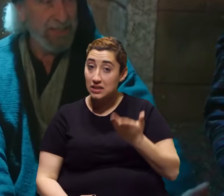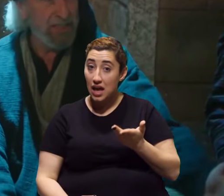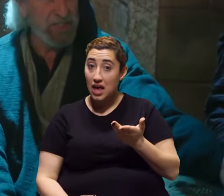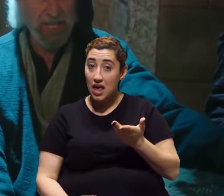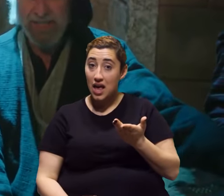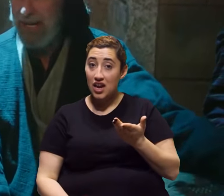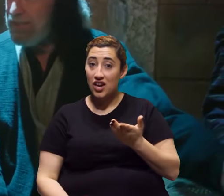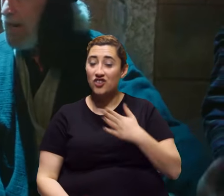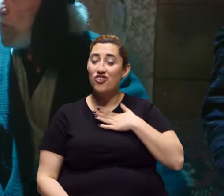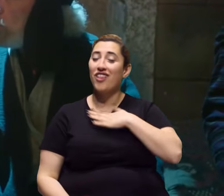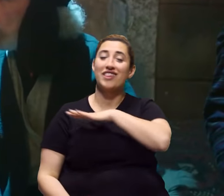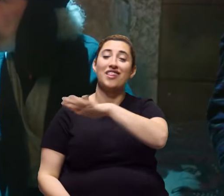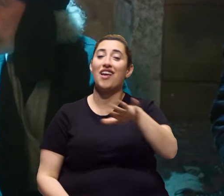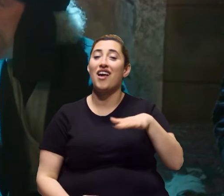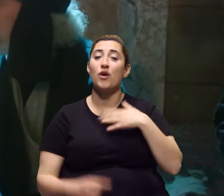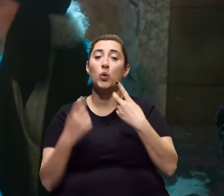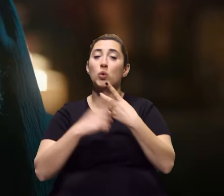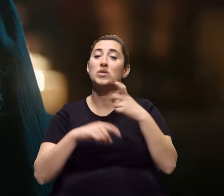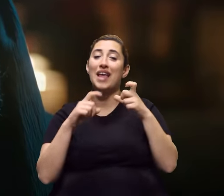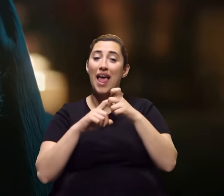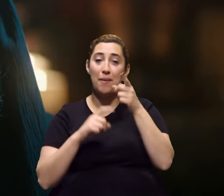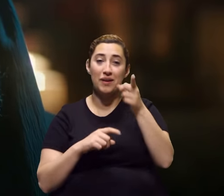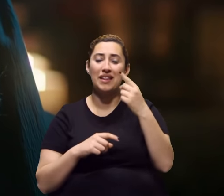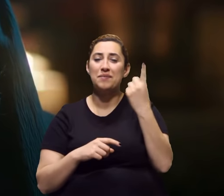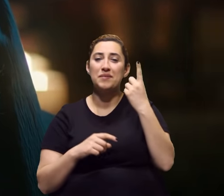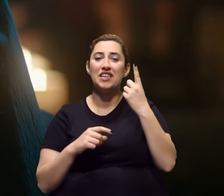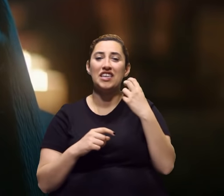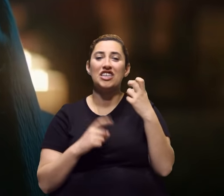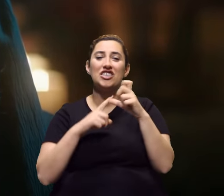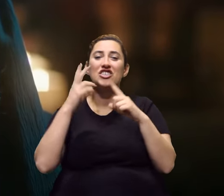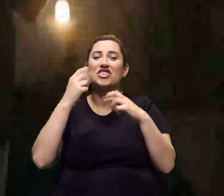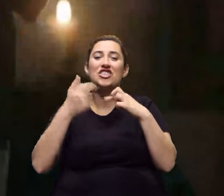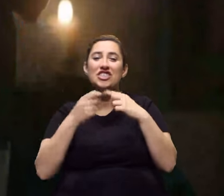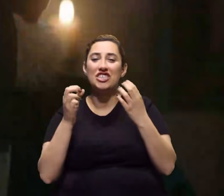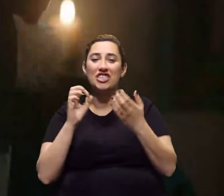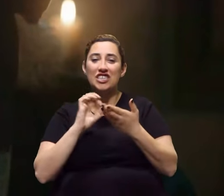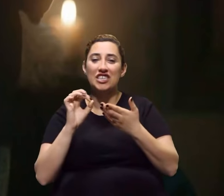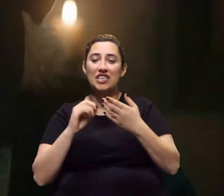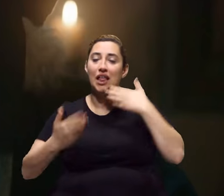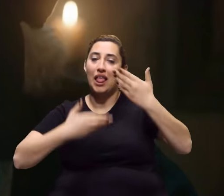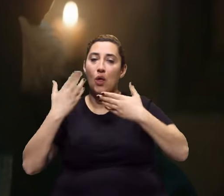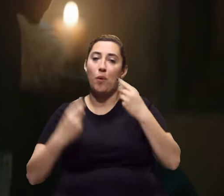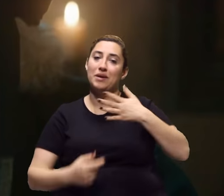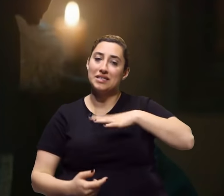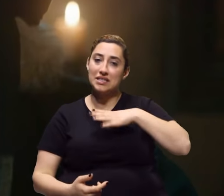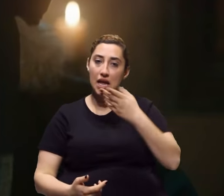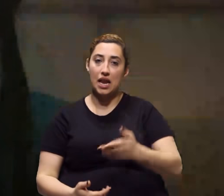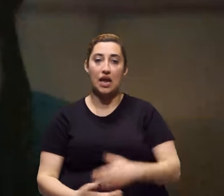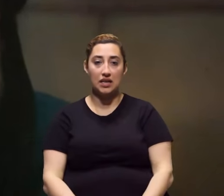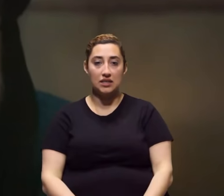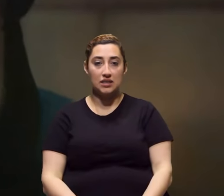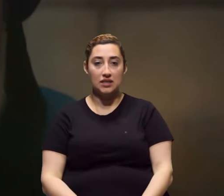verirseniz, canlar Yunus Emre'min bir ilahesini ırlamak arzu